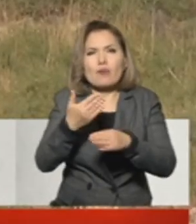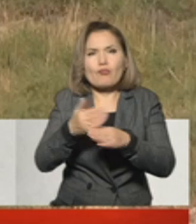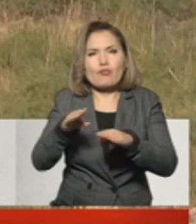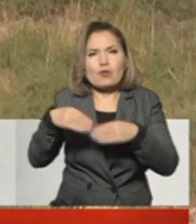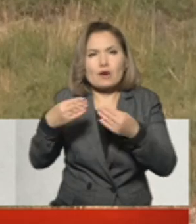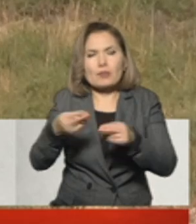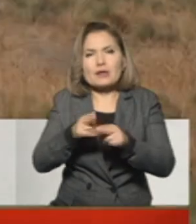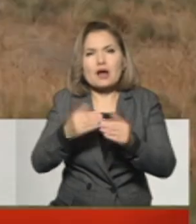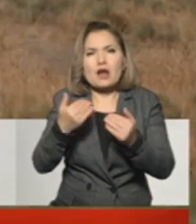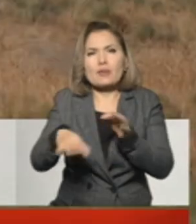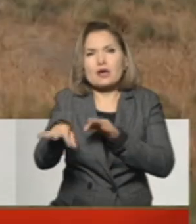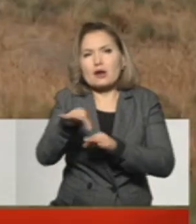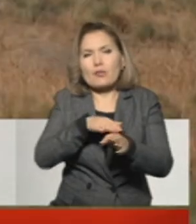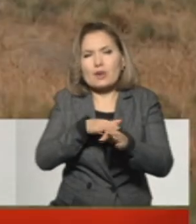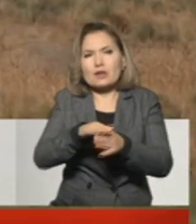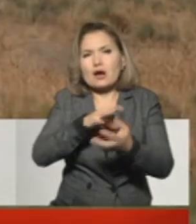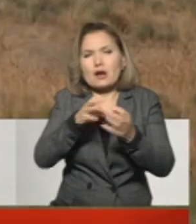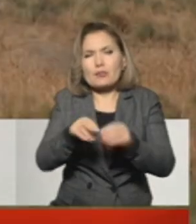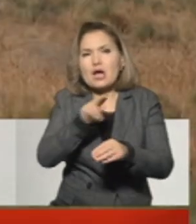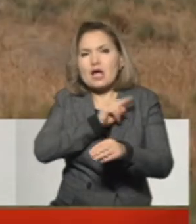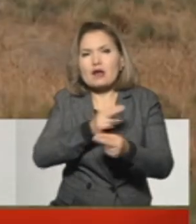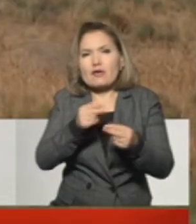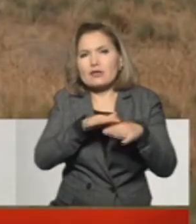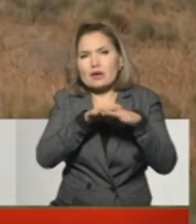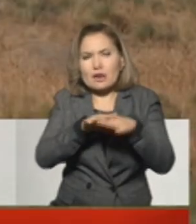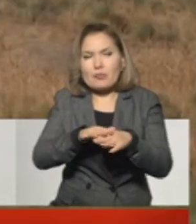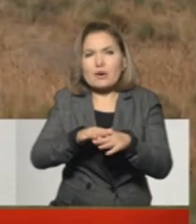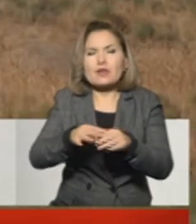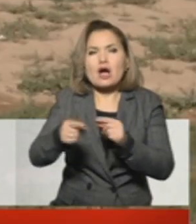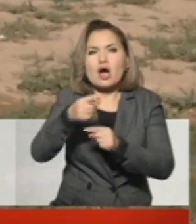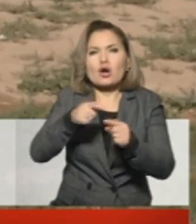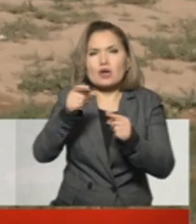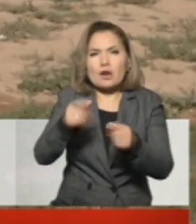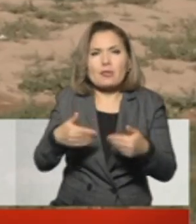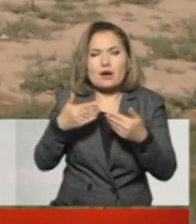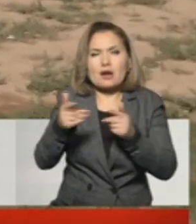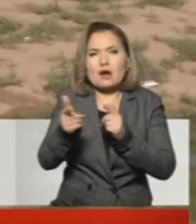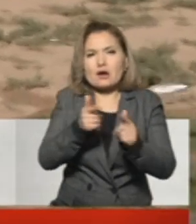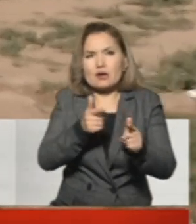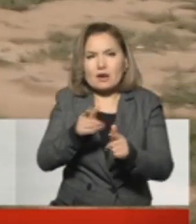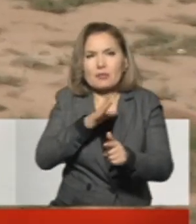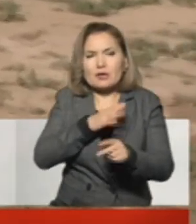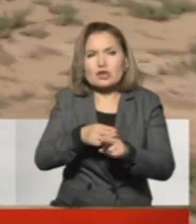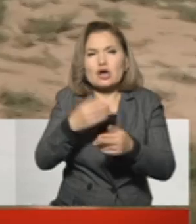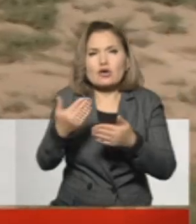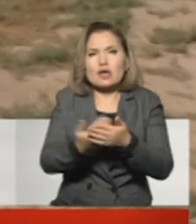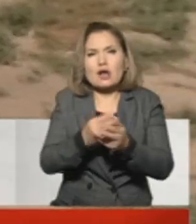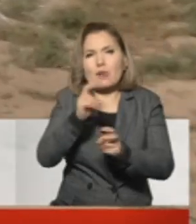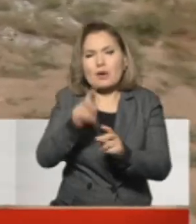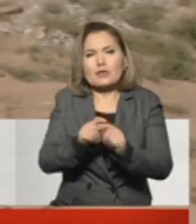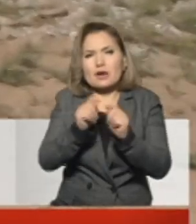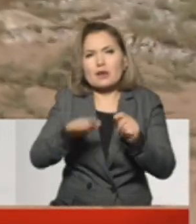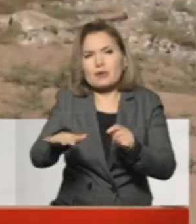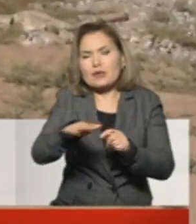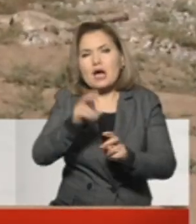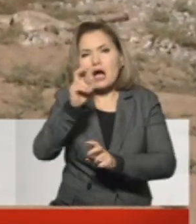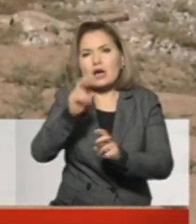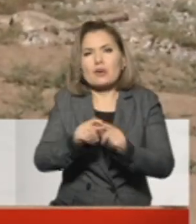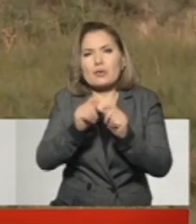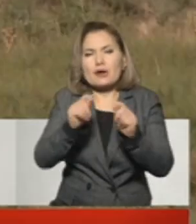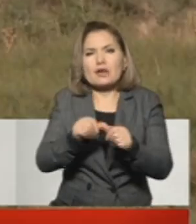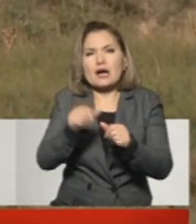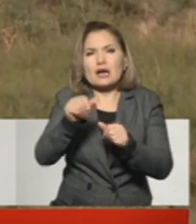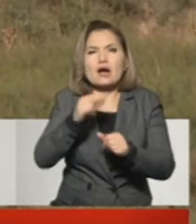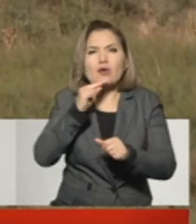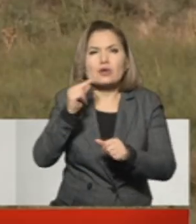отыр. Қазір жобалар пулы жасақталып, инвесторлардың ұсыныстары іріктеліп жатыр. Жаңа өндіріс алаңынан кәсіпорын ашуға